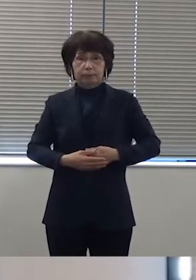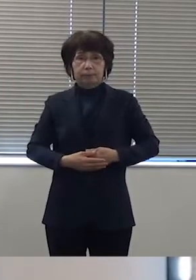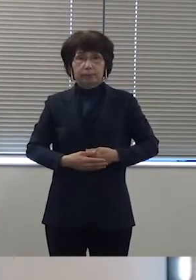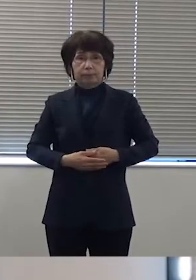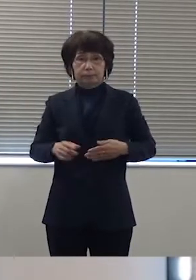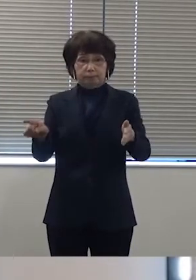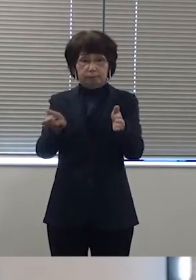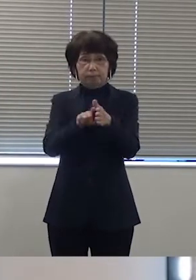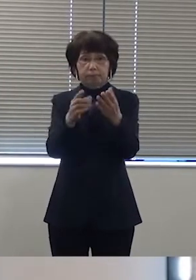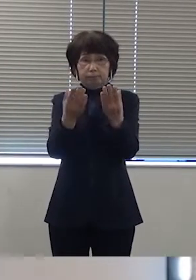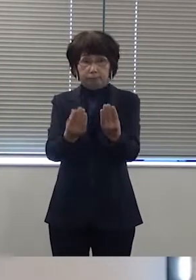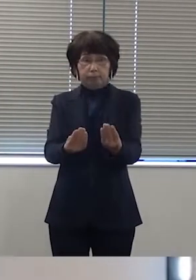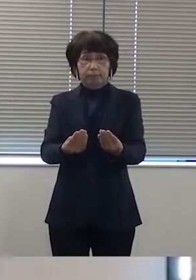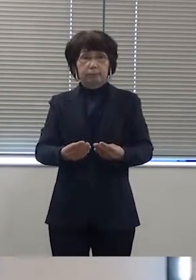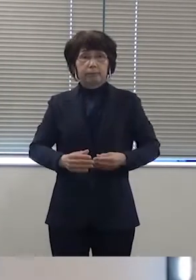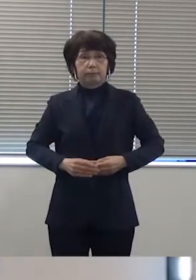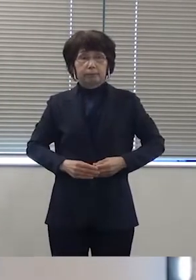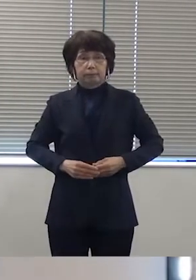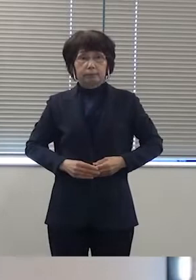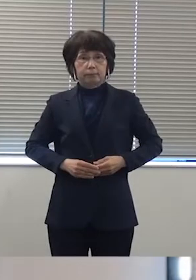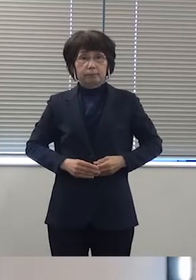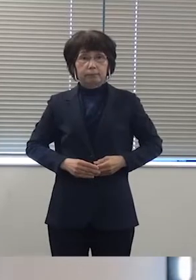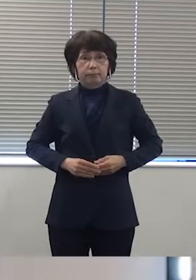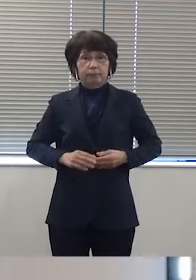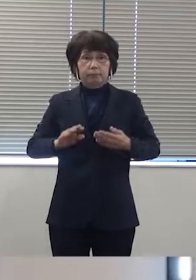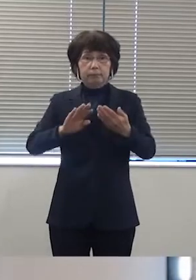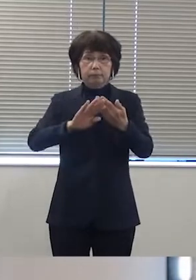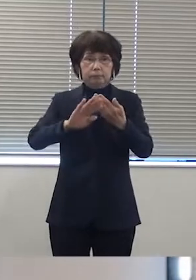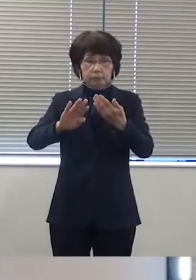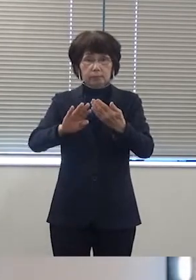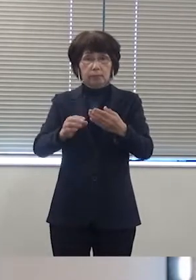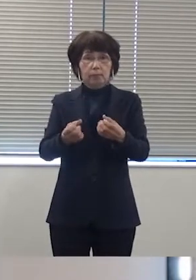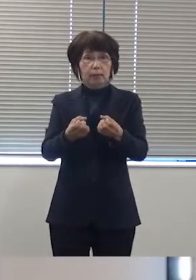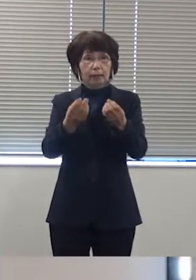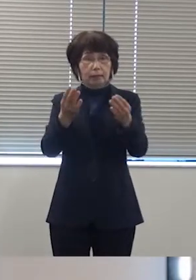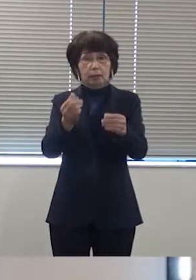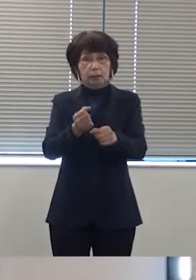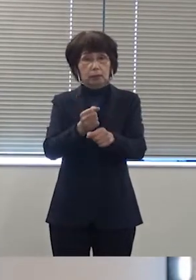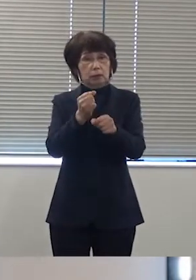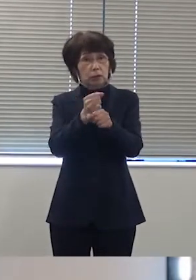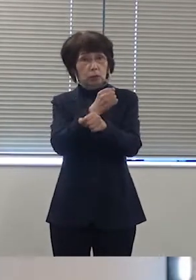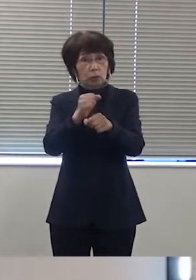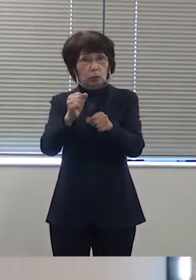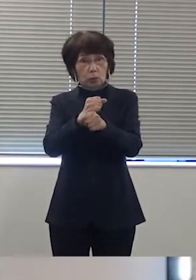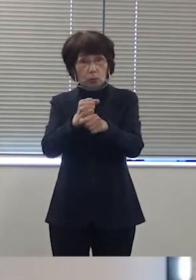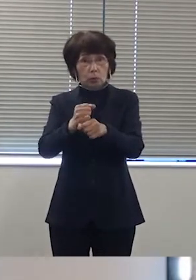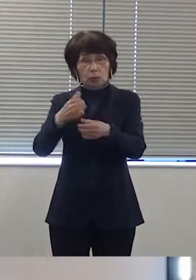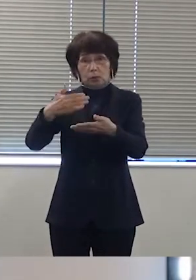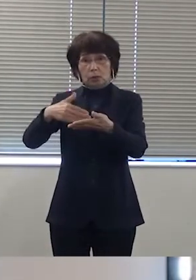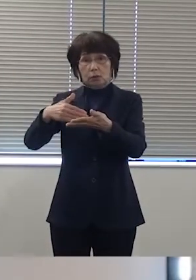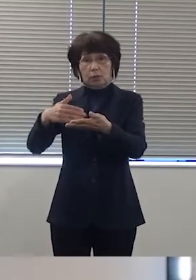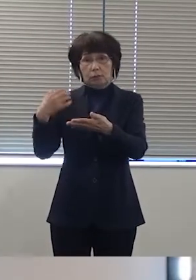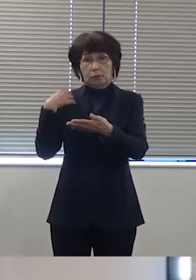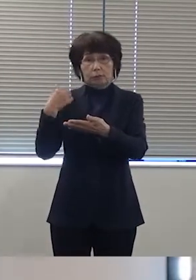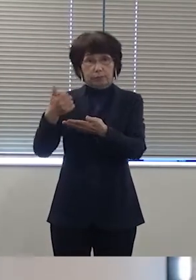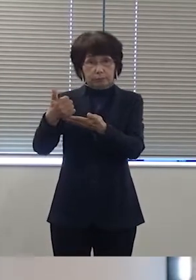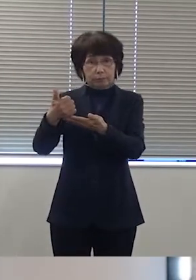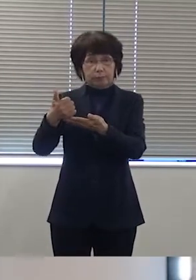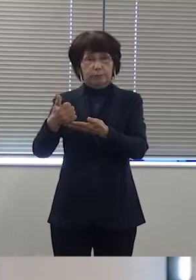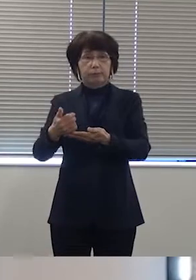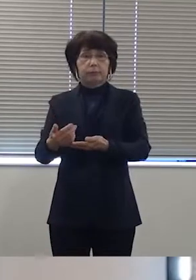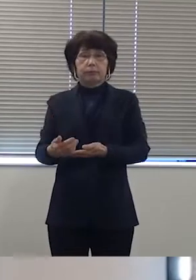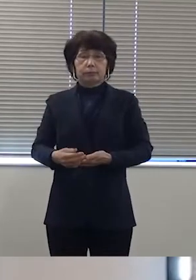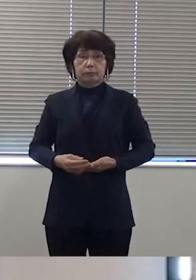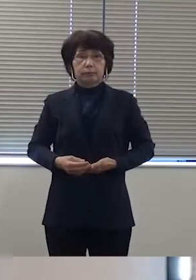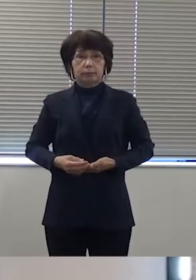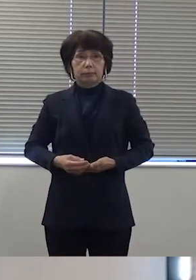ものの新規事業だけ財務省が簡単に説明をします。 それでは私の方から市長、被害代行